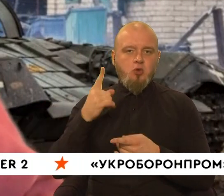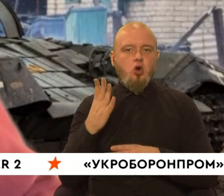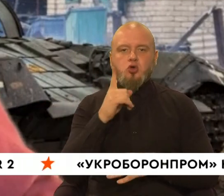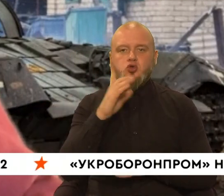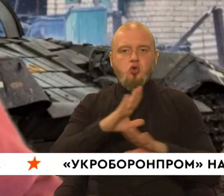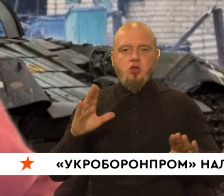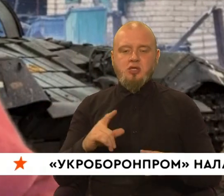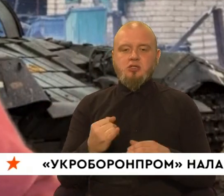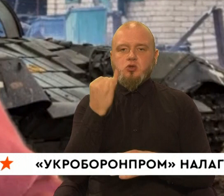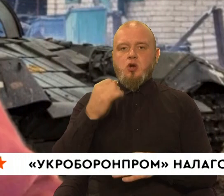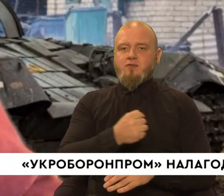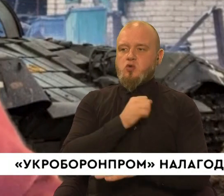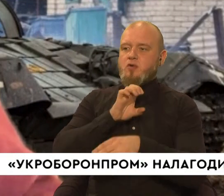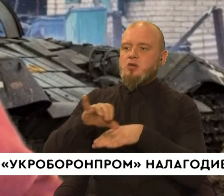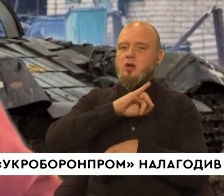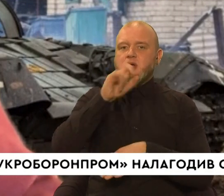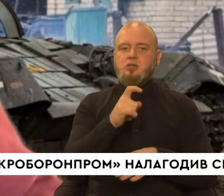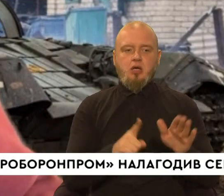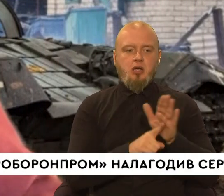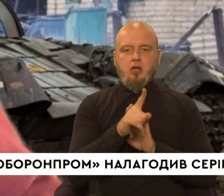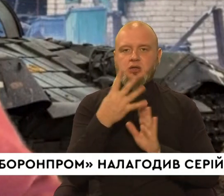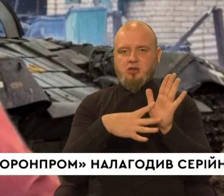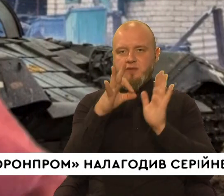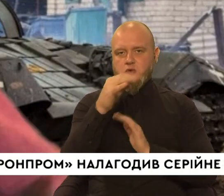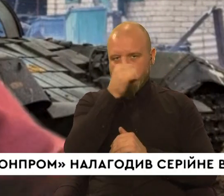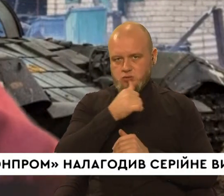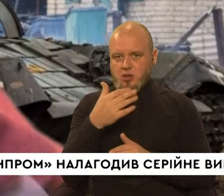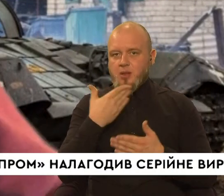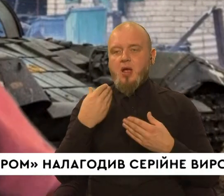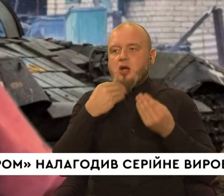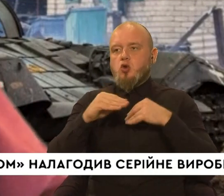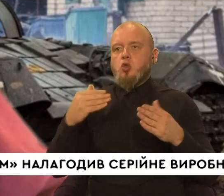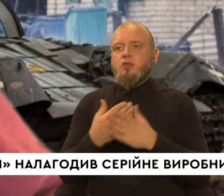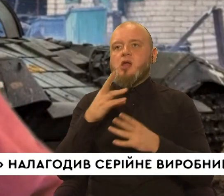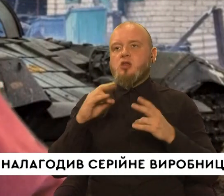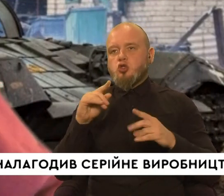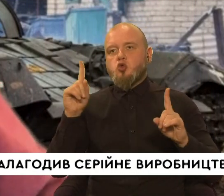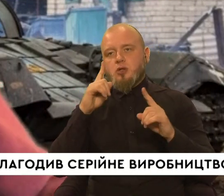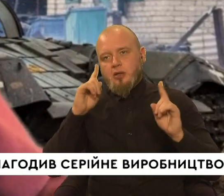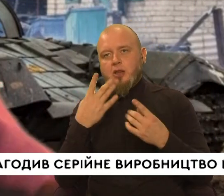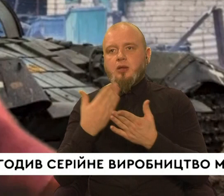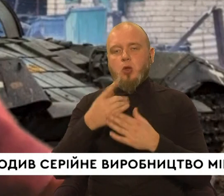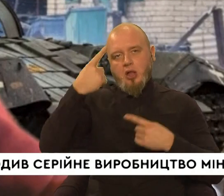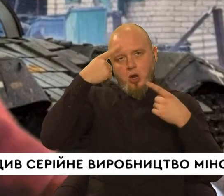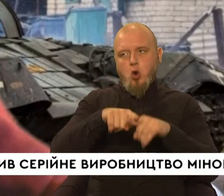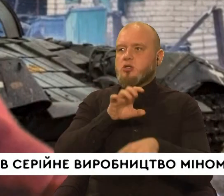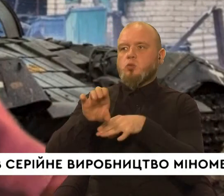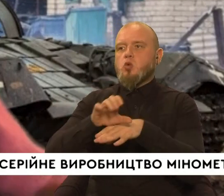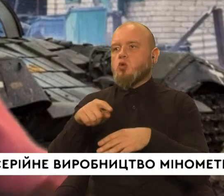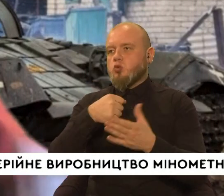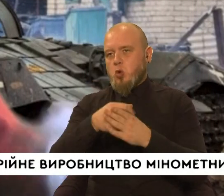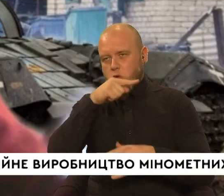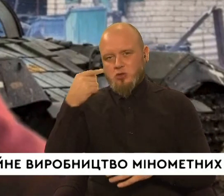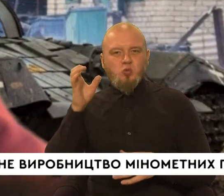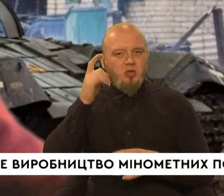військового експорту десь із 90-х. Немає кращої новини, ніж щось банальне типу технології експортуються до Росії.